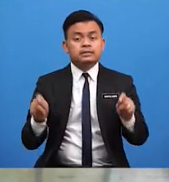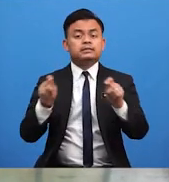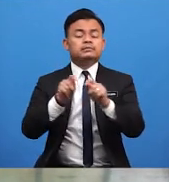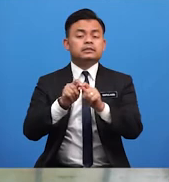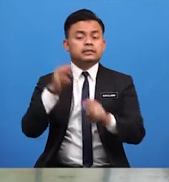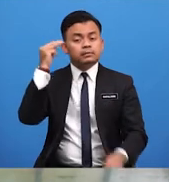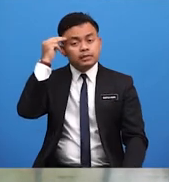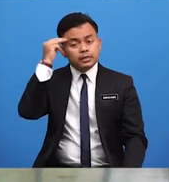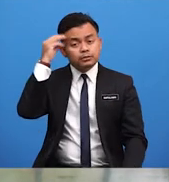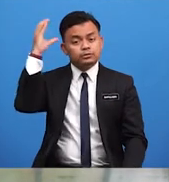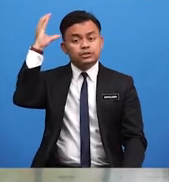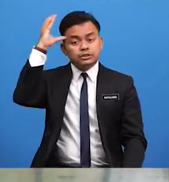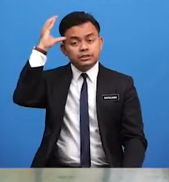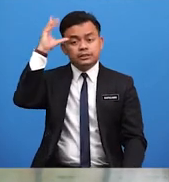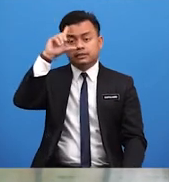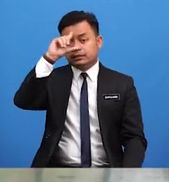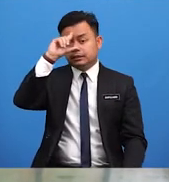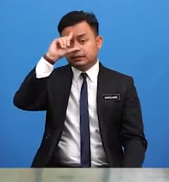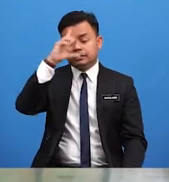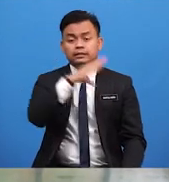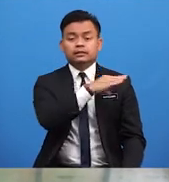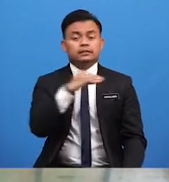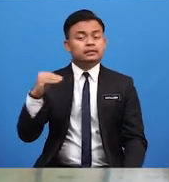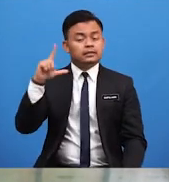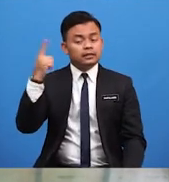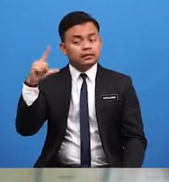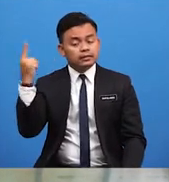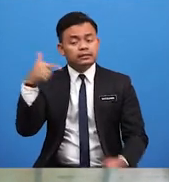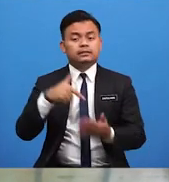Cina, India dan lain-lain lagi.